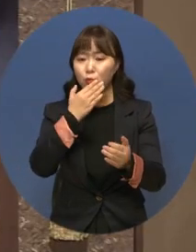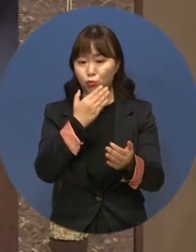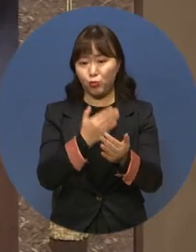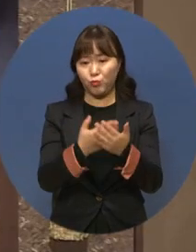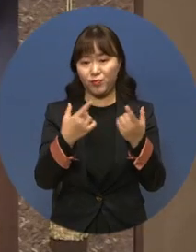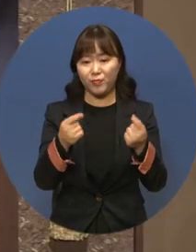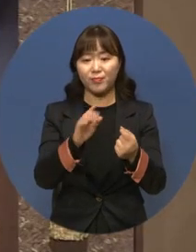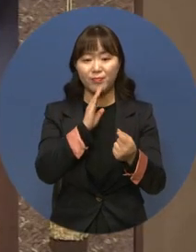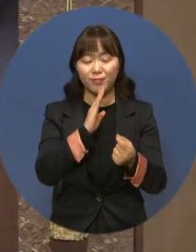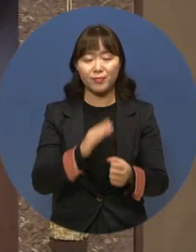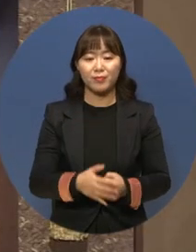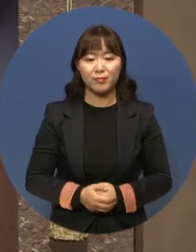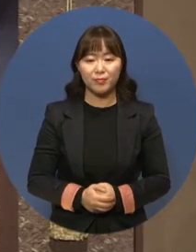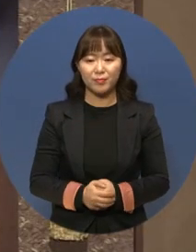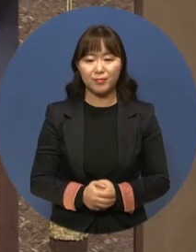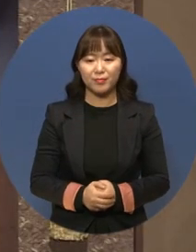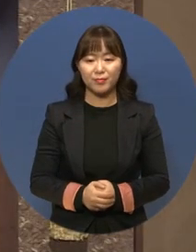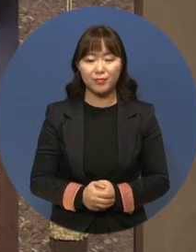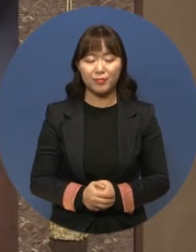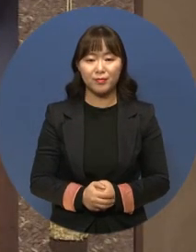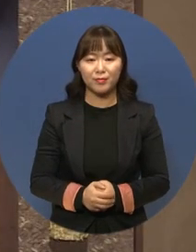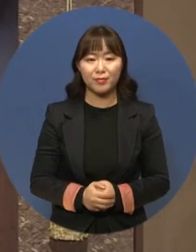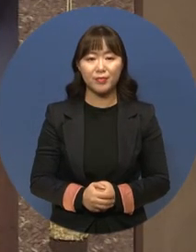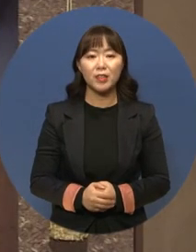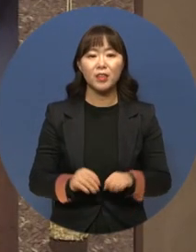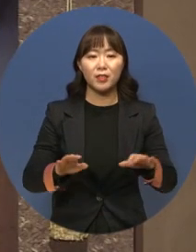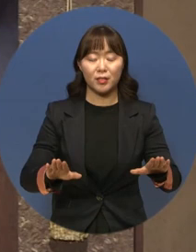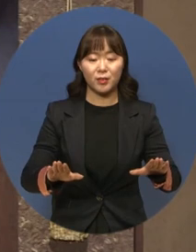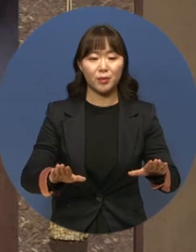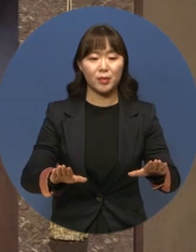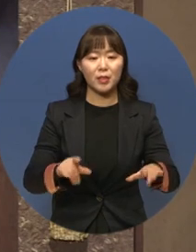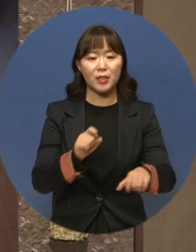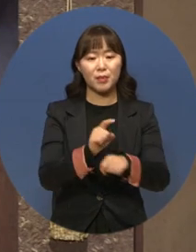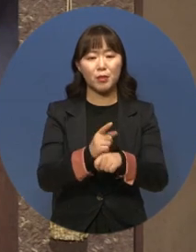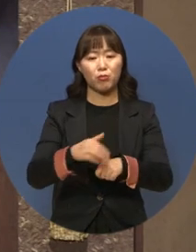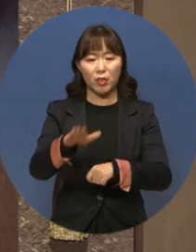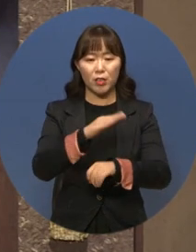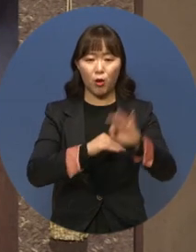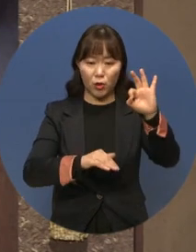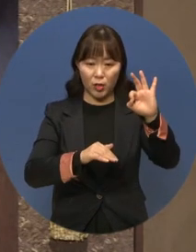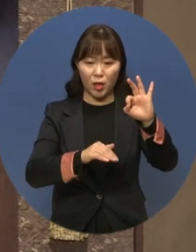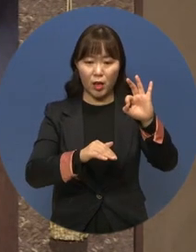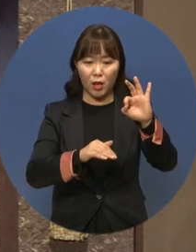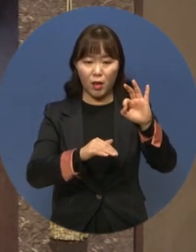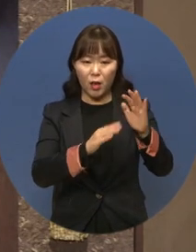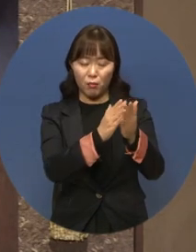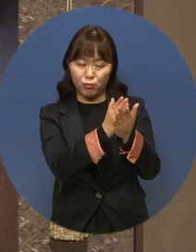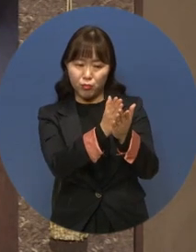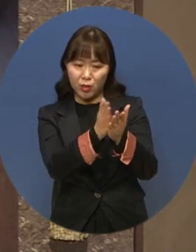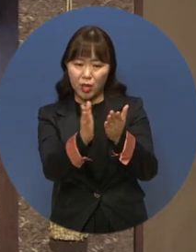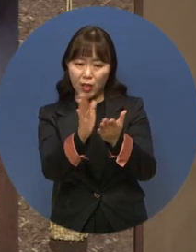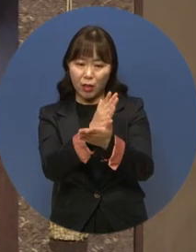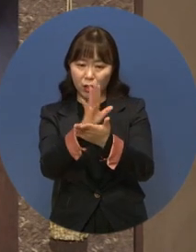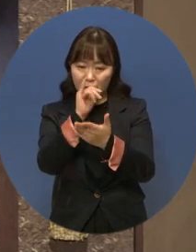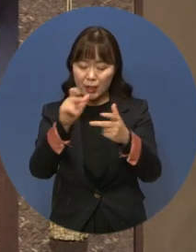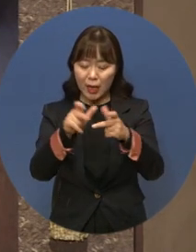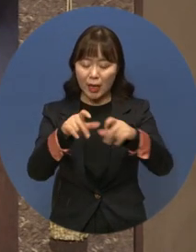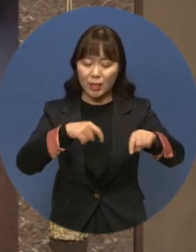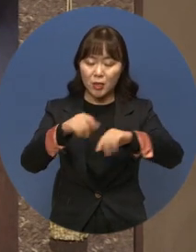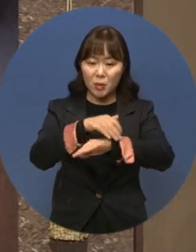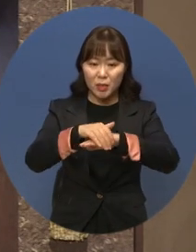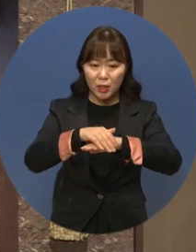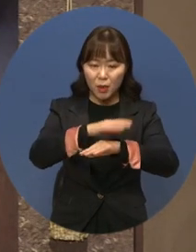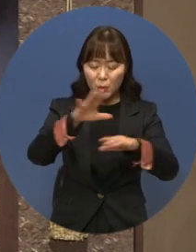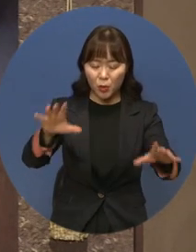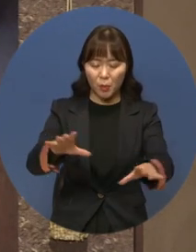그렇죠. 지금은 이미 뭐 우리가 아까 10여 개의 부처에 산재되어 있는 장애인 정책들이잖아요.